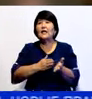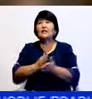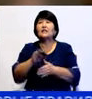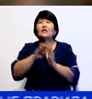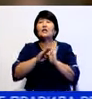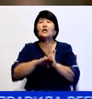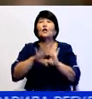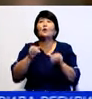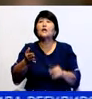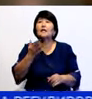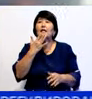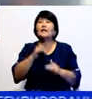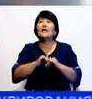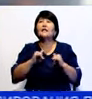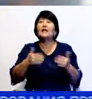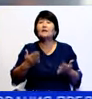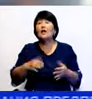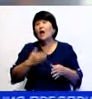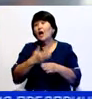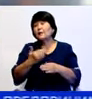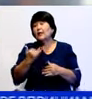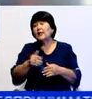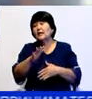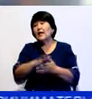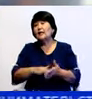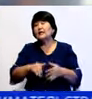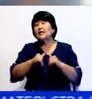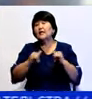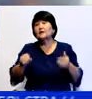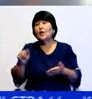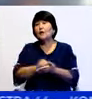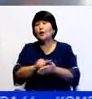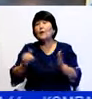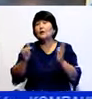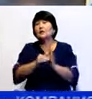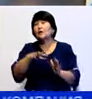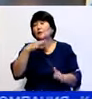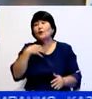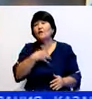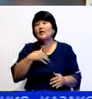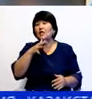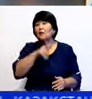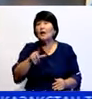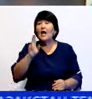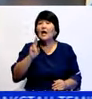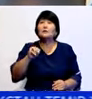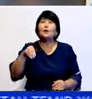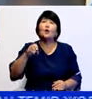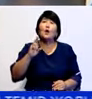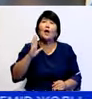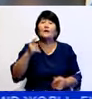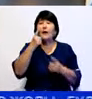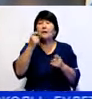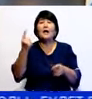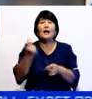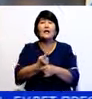задач общенационального развития. В определяющем дальнейшее развитие страны документе затронуто множество важных моментов. Касым-Жомарт Токаев объявил